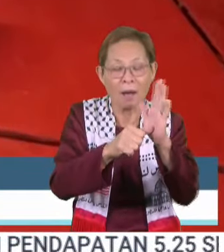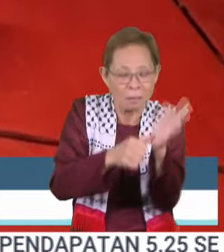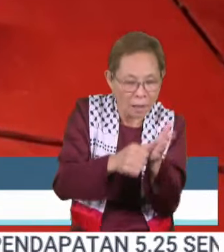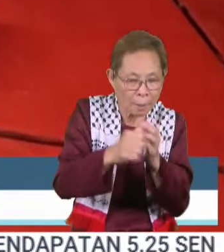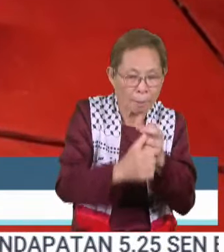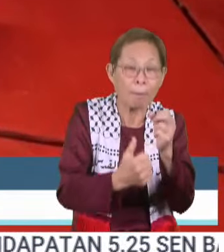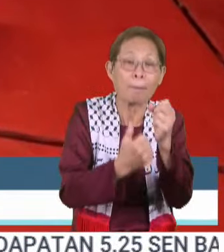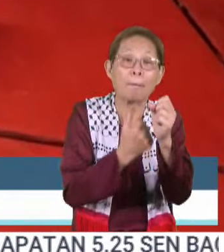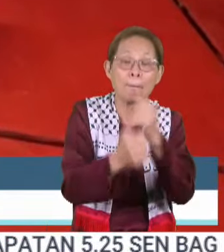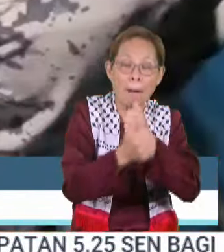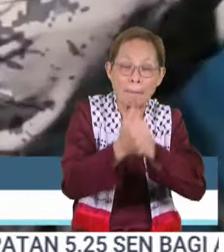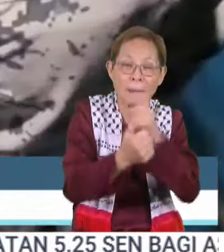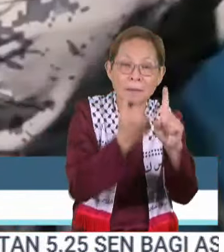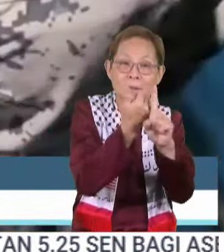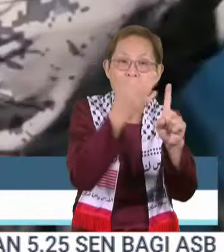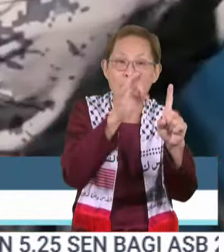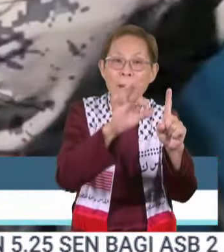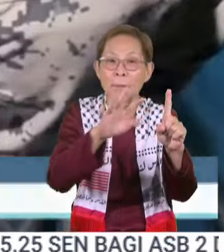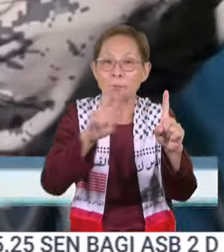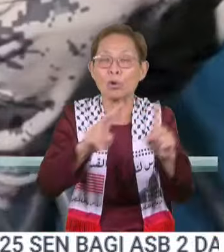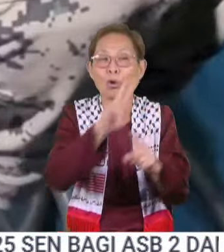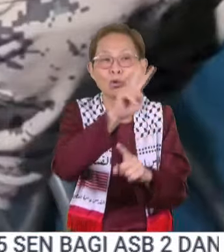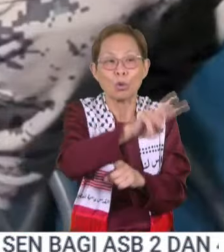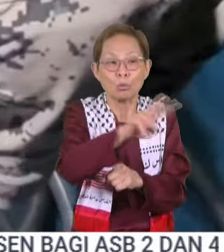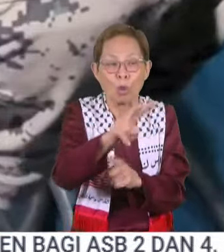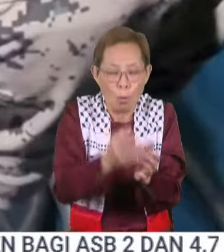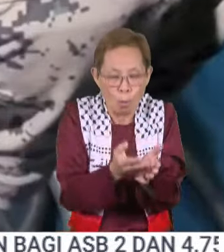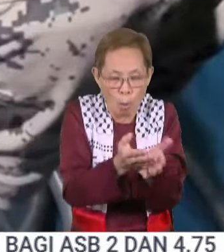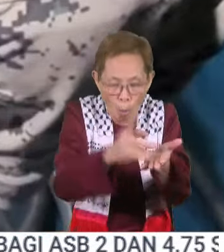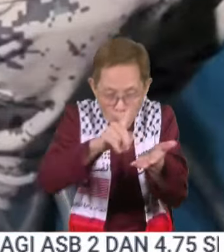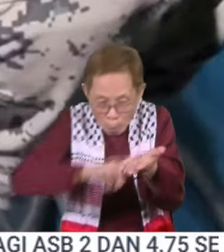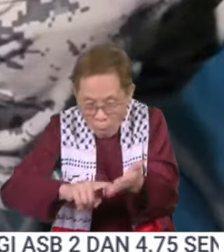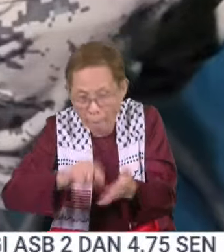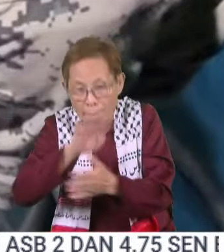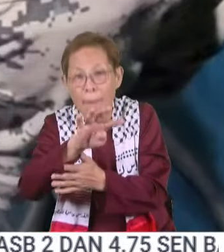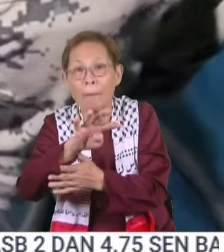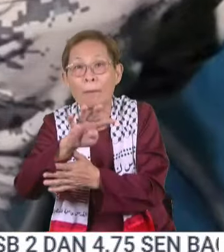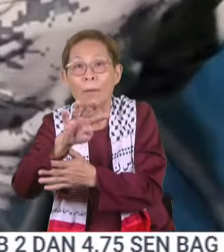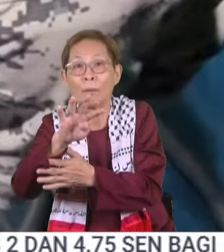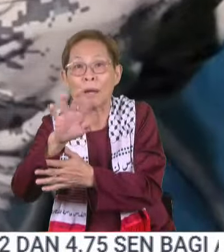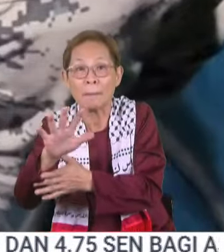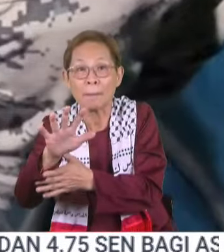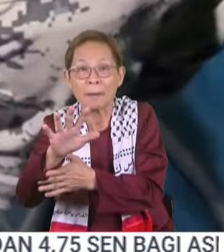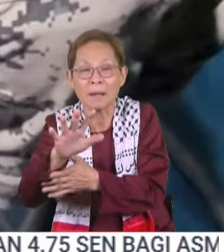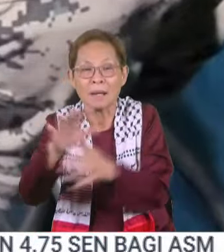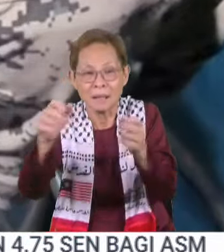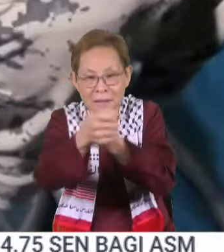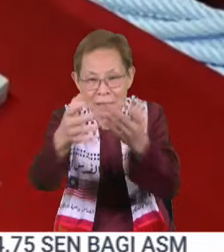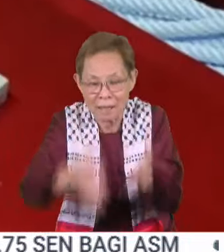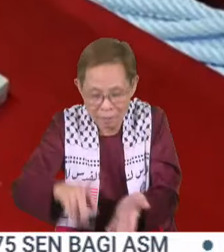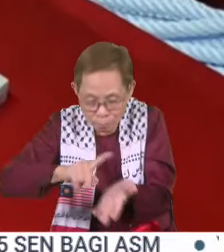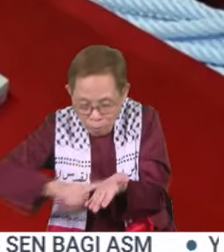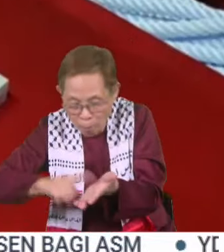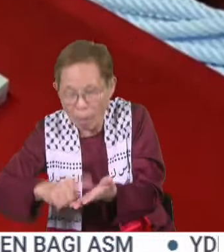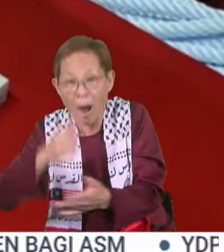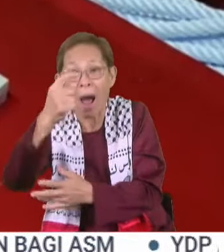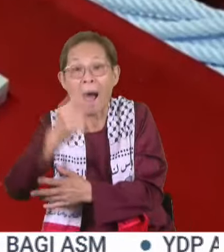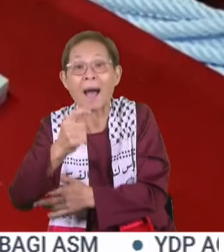1952 terdahulu 20 bot diperiksa dan 45 nelayan menjalani ujian saringan air King